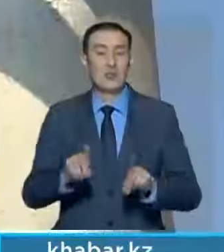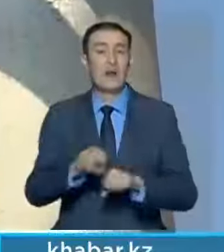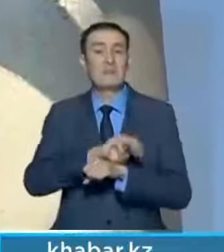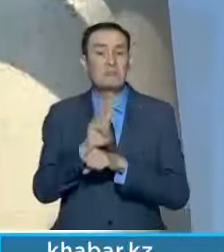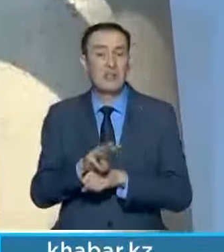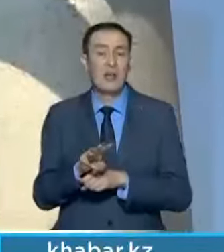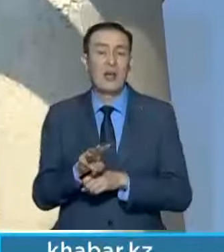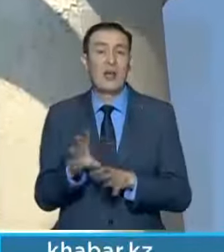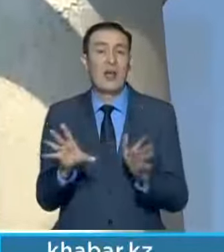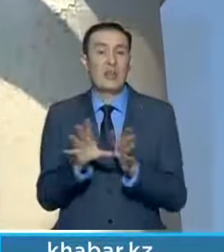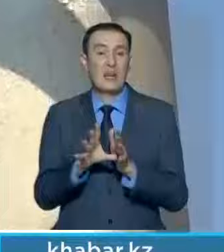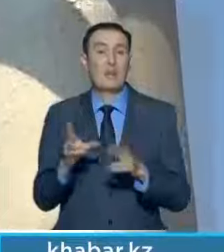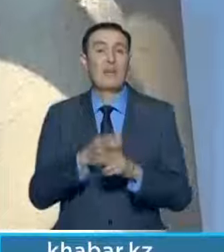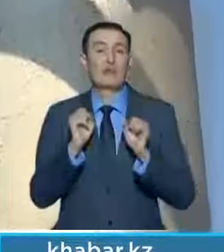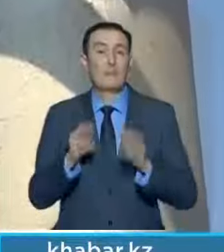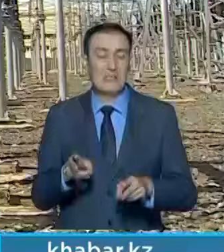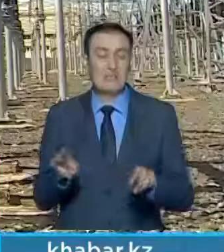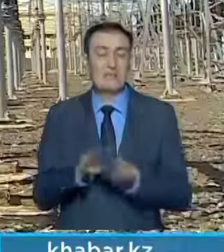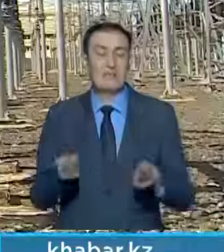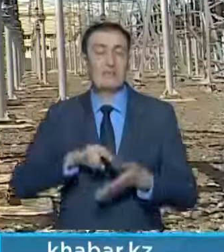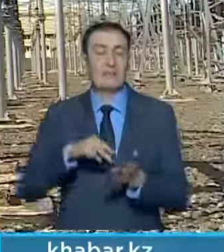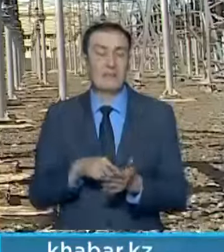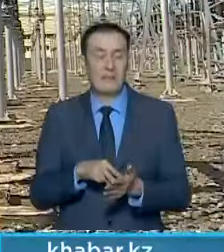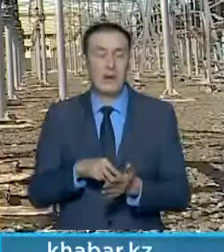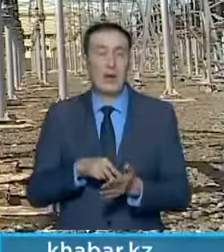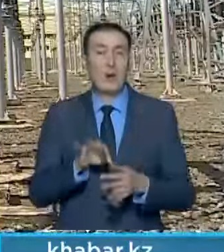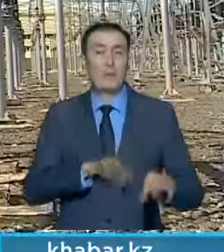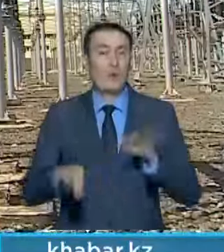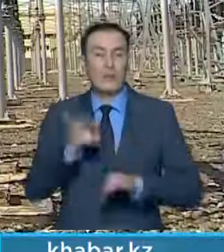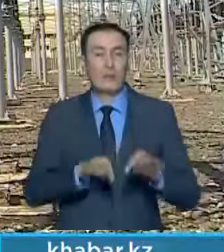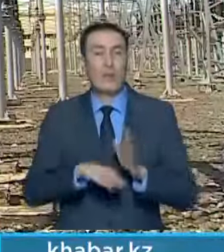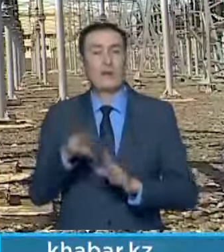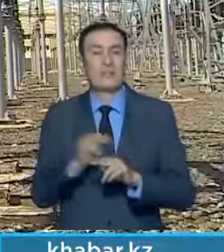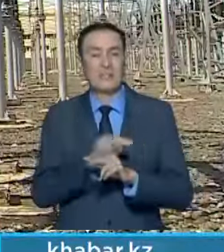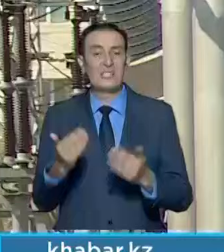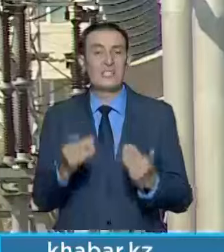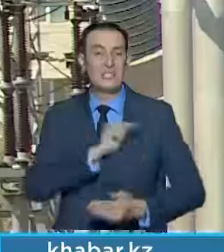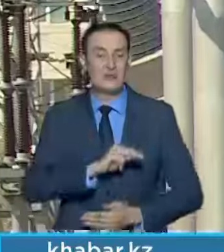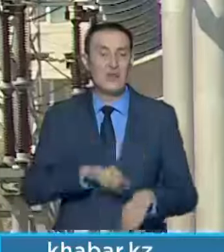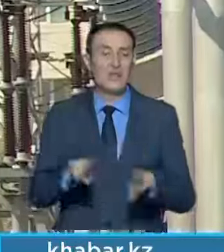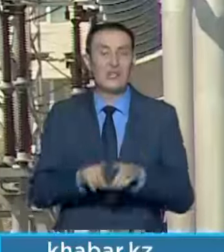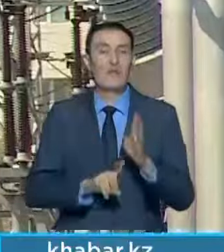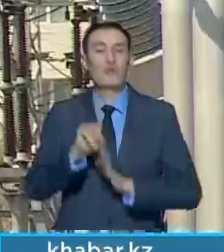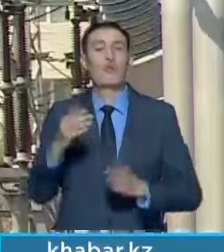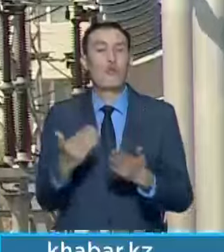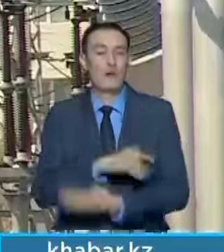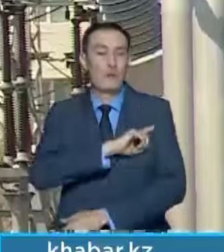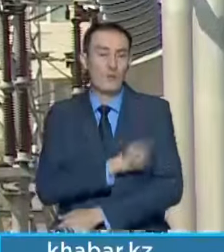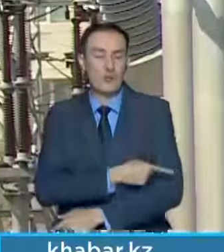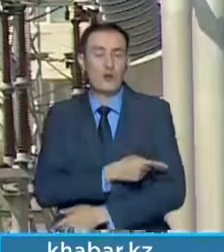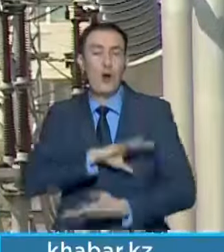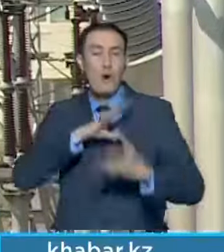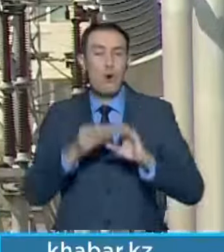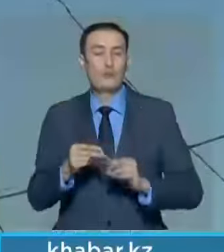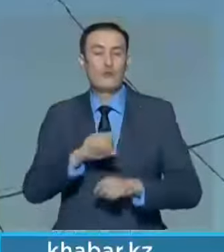обеспечения энергетической безопасности страны министерством запланирован ряд проектов по модернизации действующих, а также по вводу новых мощностей на